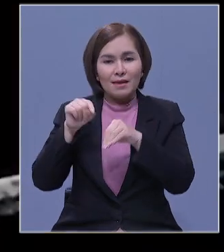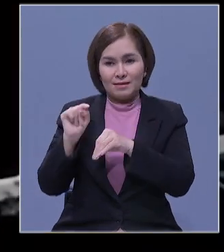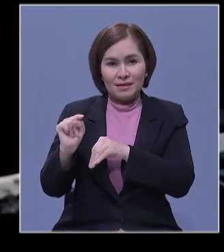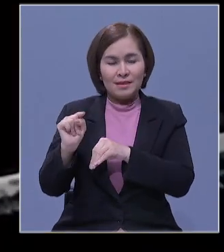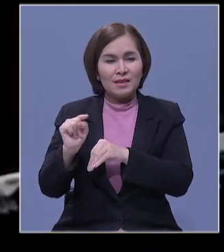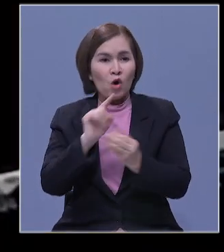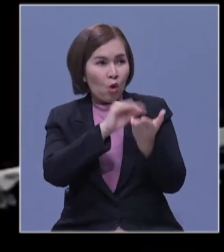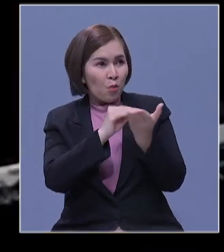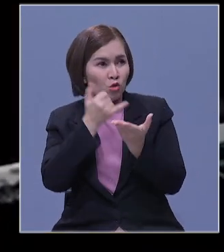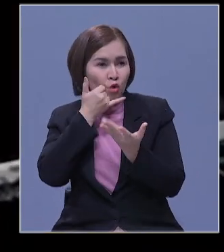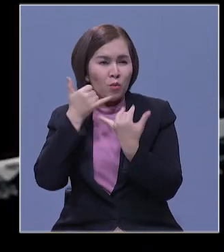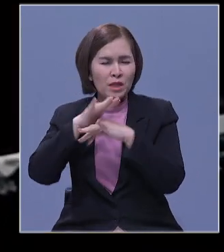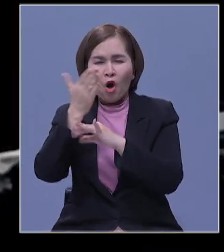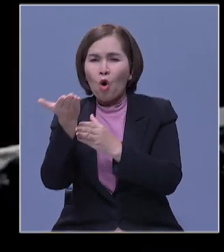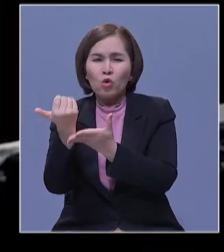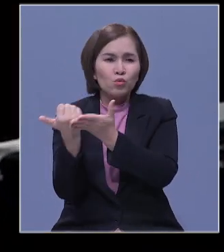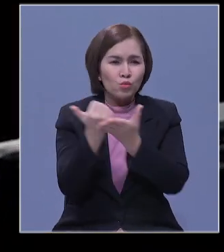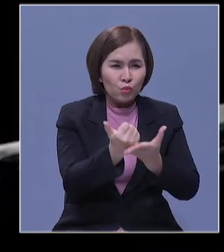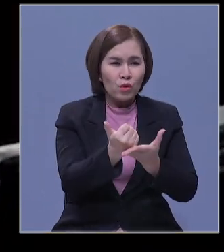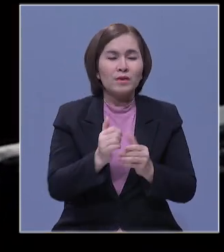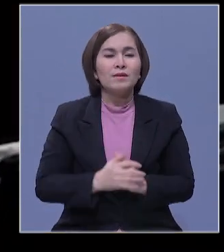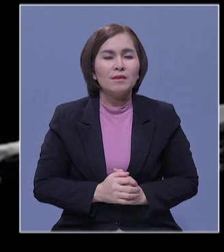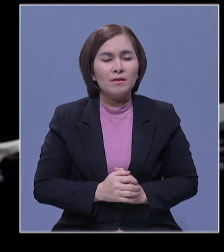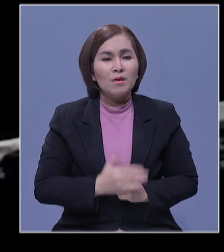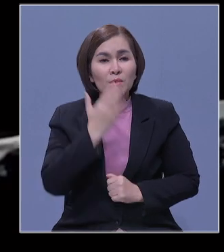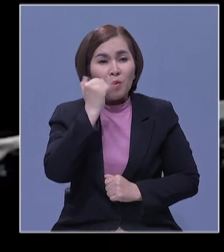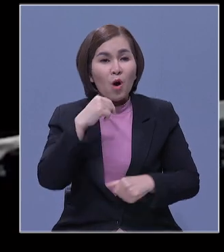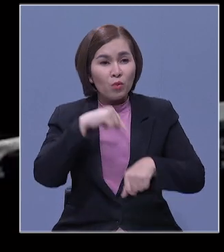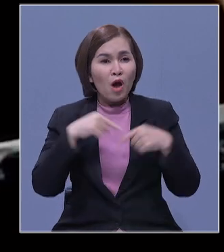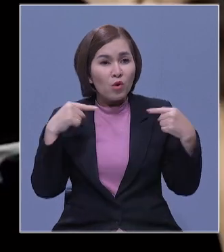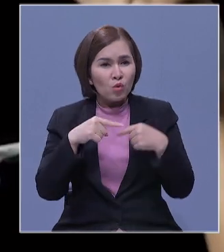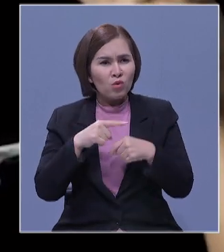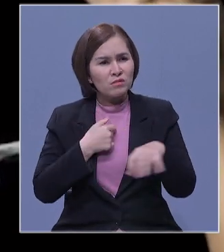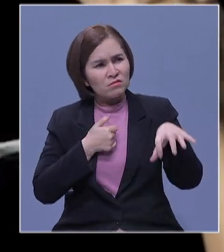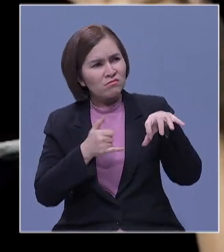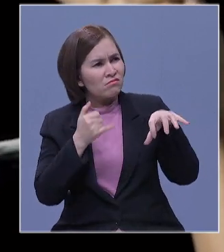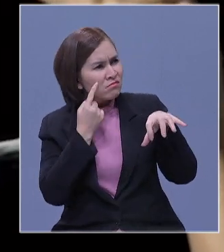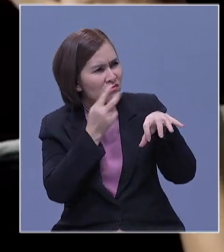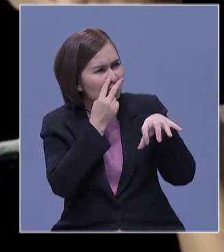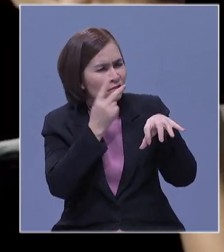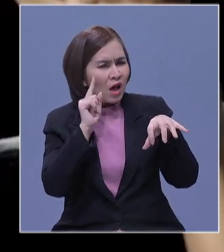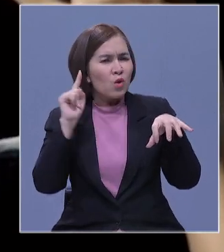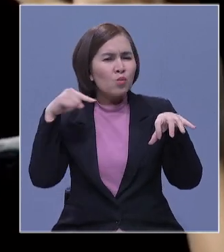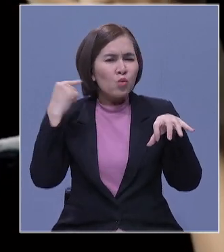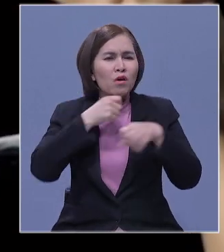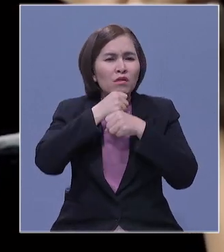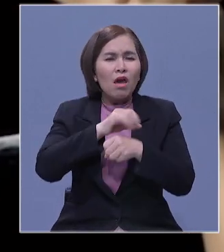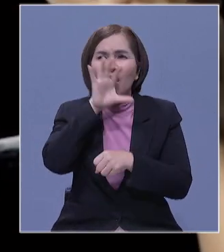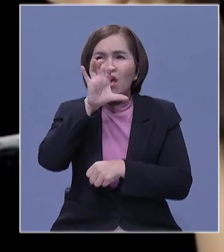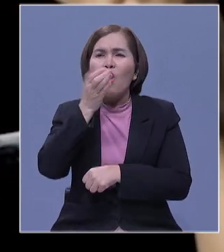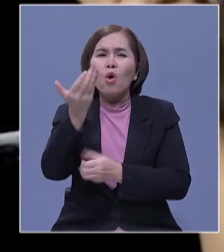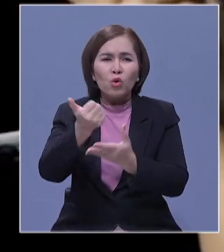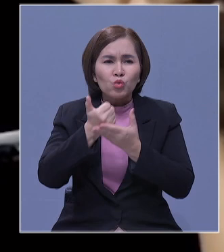พลเมืองดีที่แจ้งเหตุเนี่ยนะคะบอกว่าคือตอนเกิดเหตุเนี่ยตัวเองเดินผ่านมาพอดีได้ยินเสียงคุณยายตะโกนช่วยด้วยช่วยด้วย